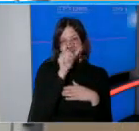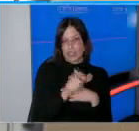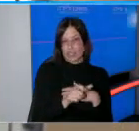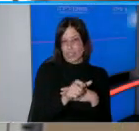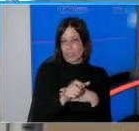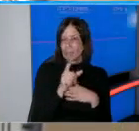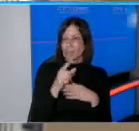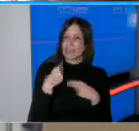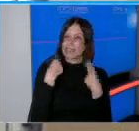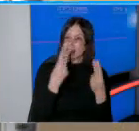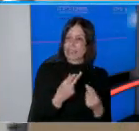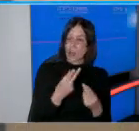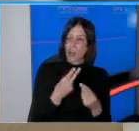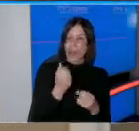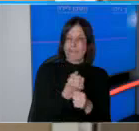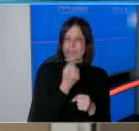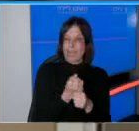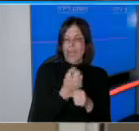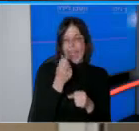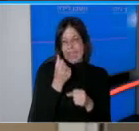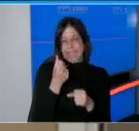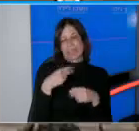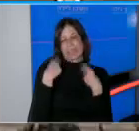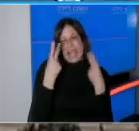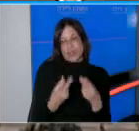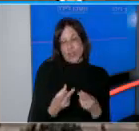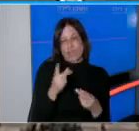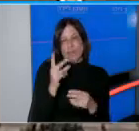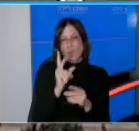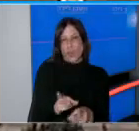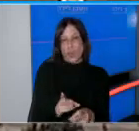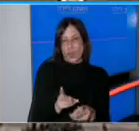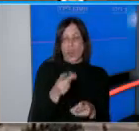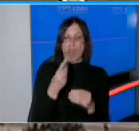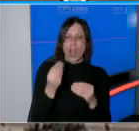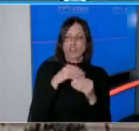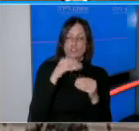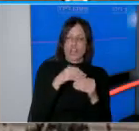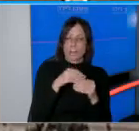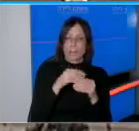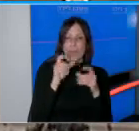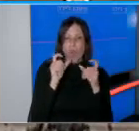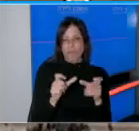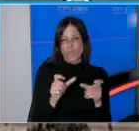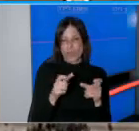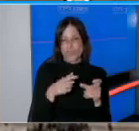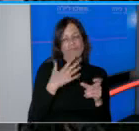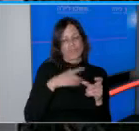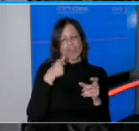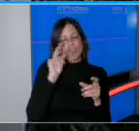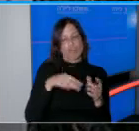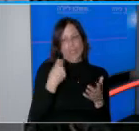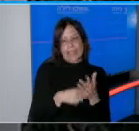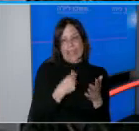יחזרו לעבודה, הכסף יחזור, ואז הם יוכלו להשלים את החובות האלה, אבל רוצה להגיד לך שיש גם